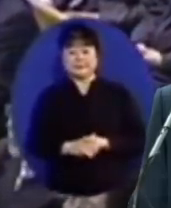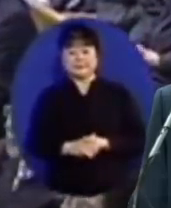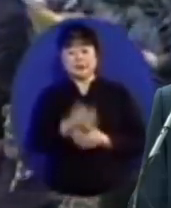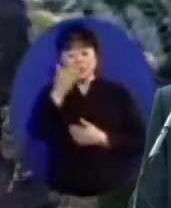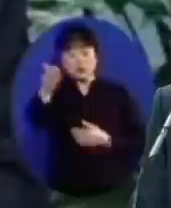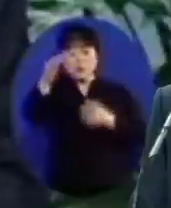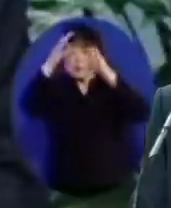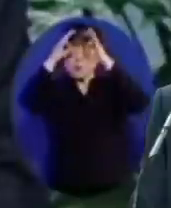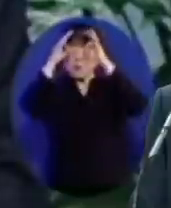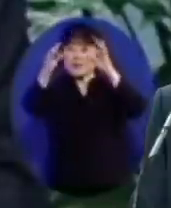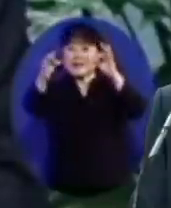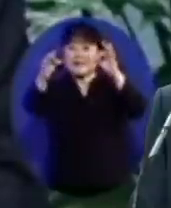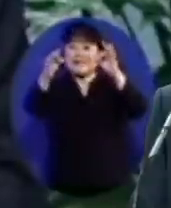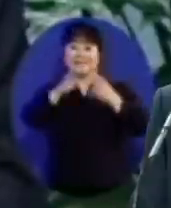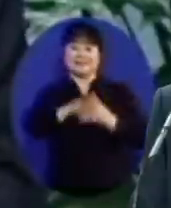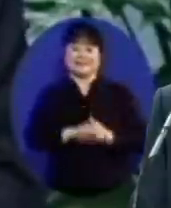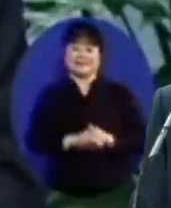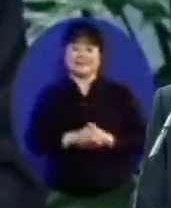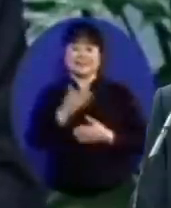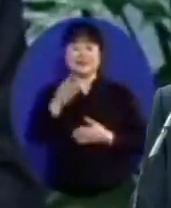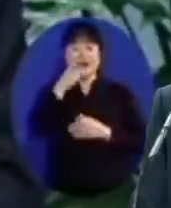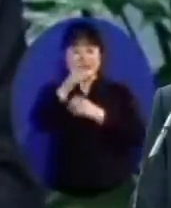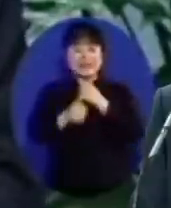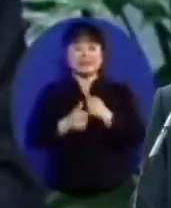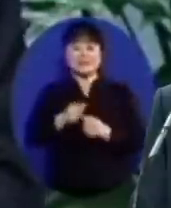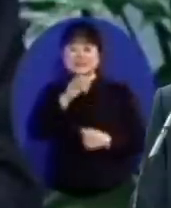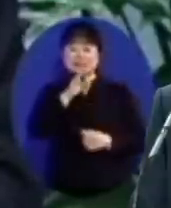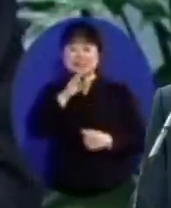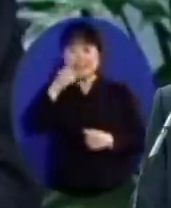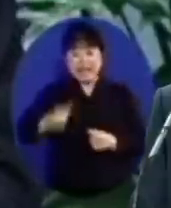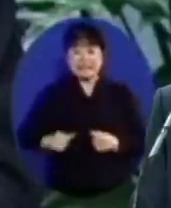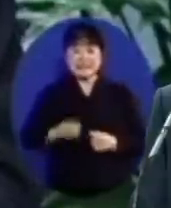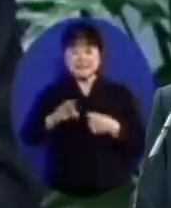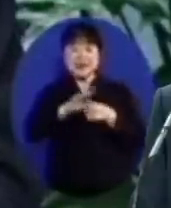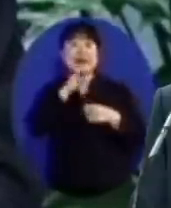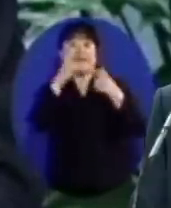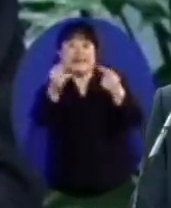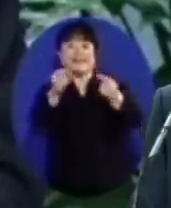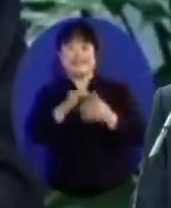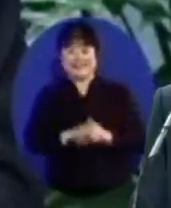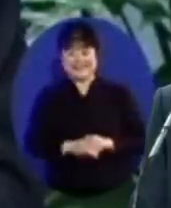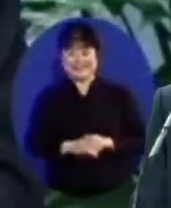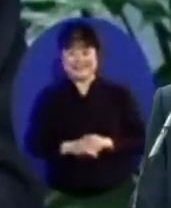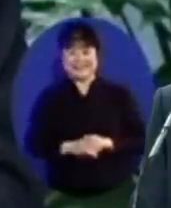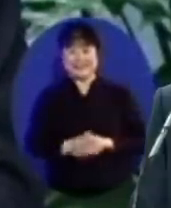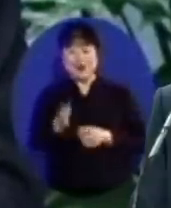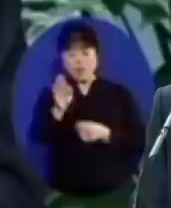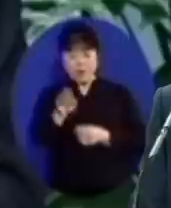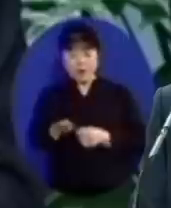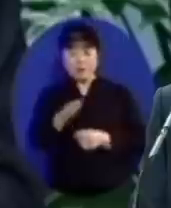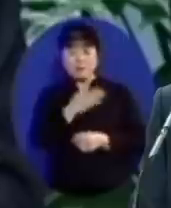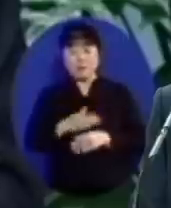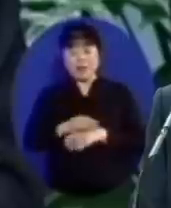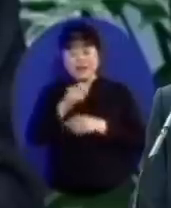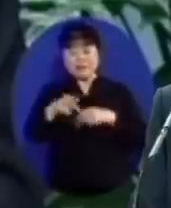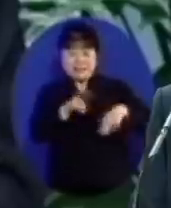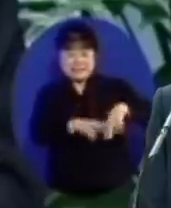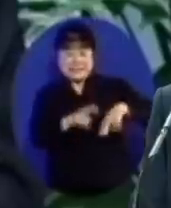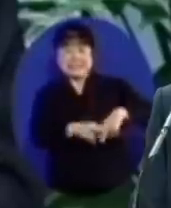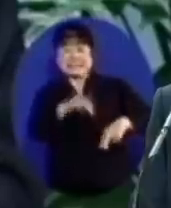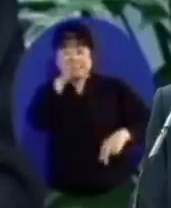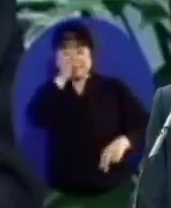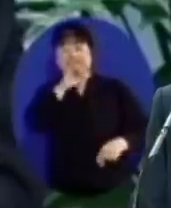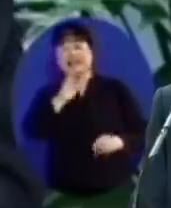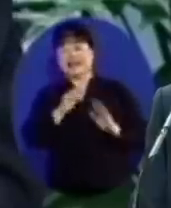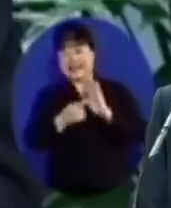여러분 보세요. 여러분이 하나님의 친아들이면 아멘 하십시다. 그렇다면 여러분 몸에 하나님 채찍 자국이 한